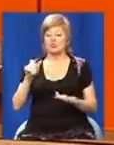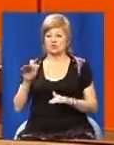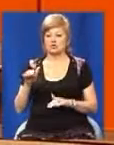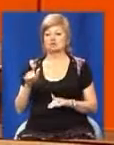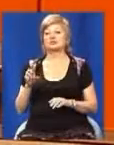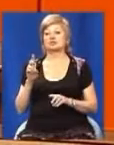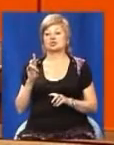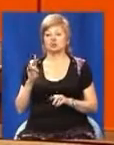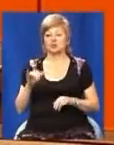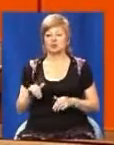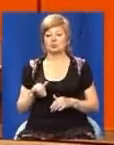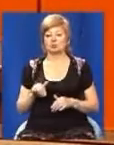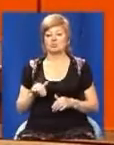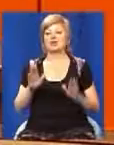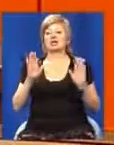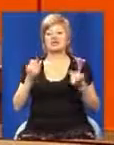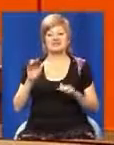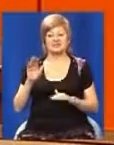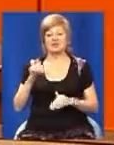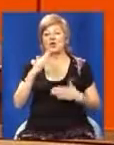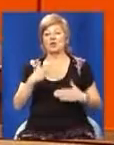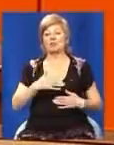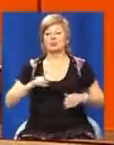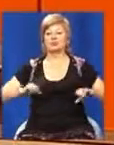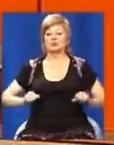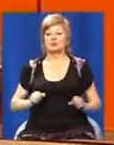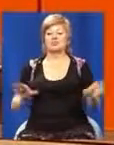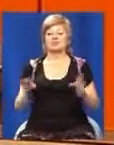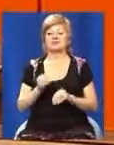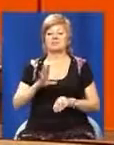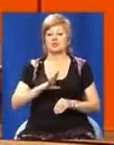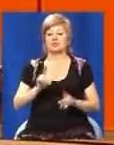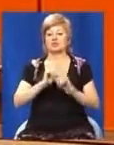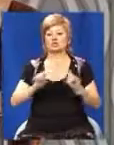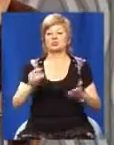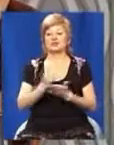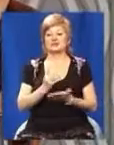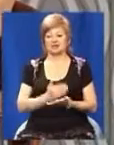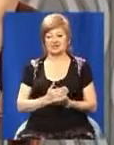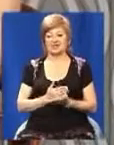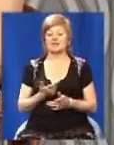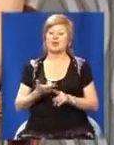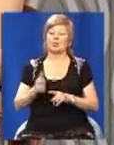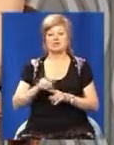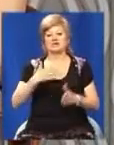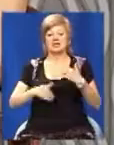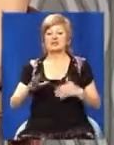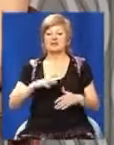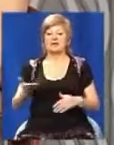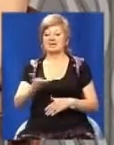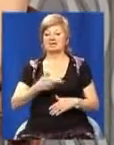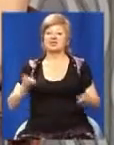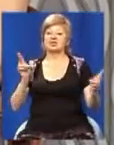Ну, до свидання, любимі друзі, з вами був чудесний канал. Друзі, ми були дуже раді нашій зустрічі